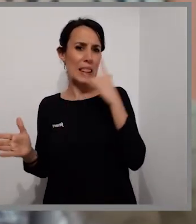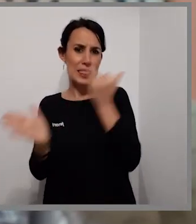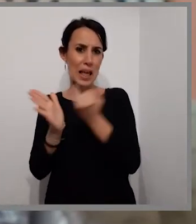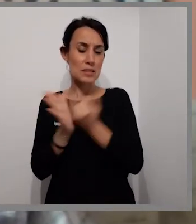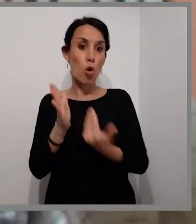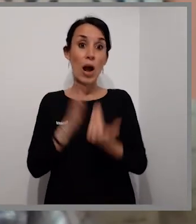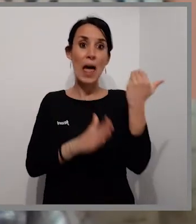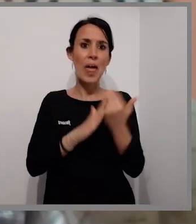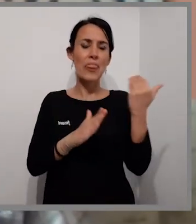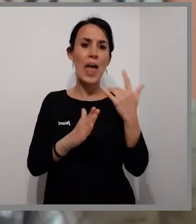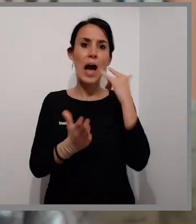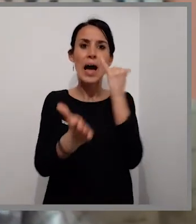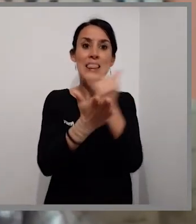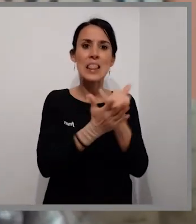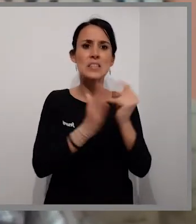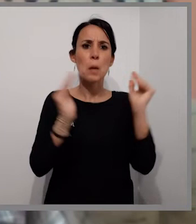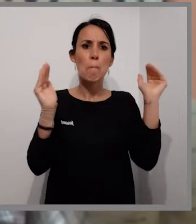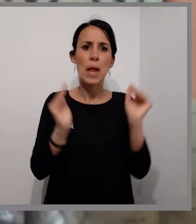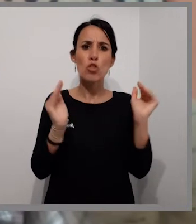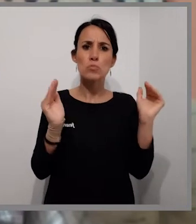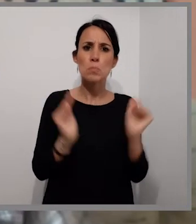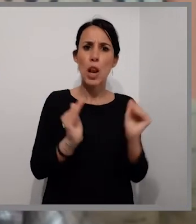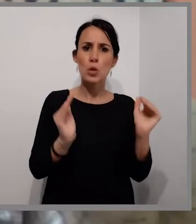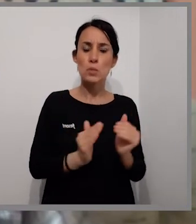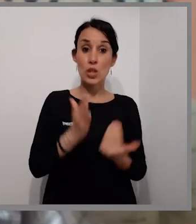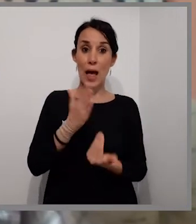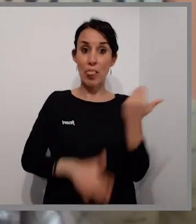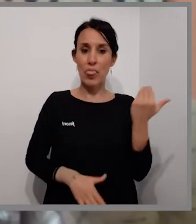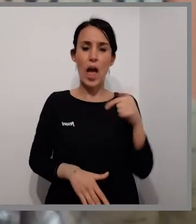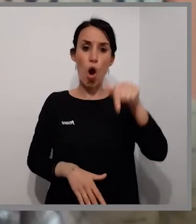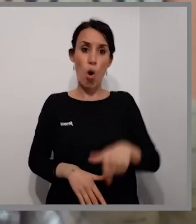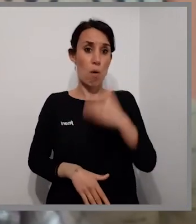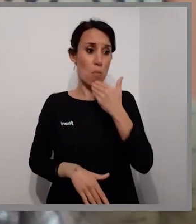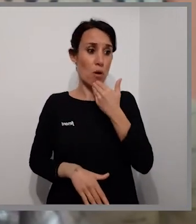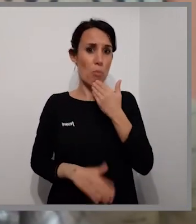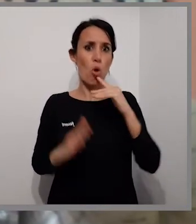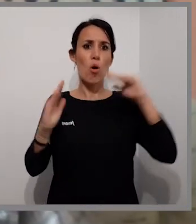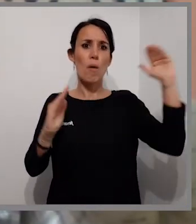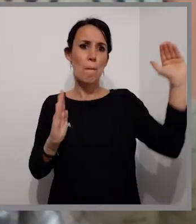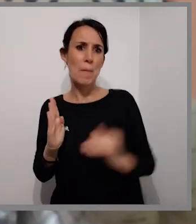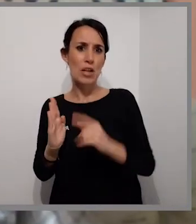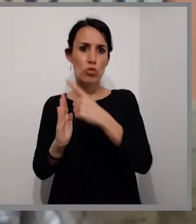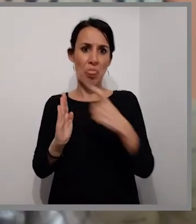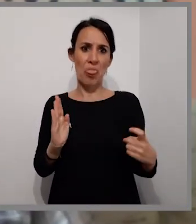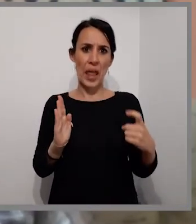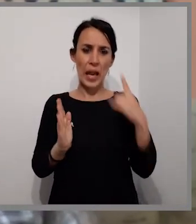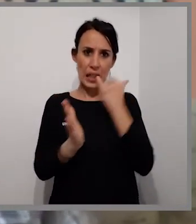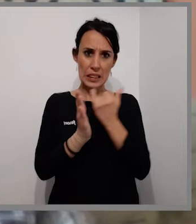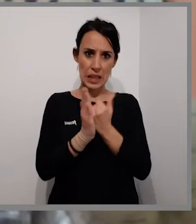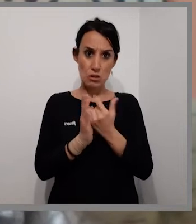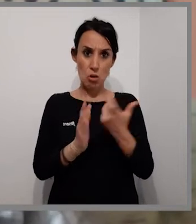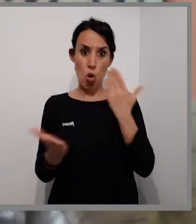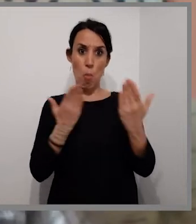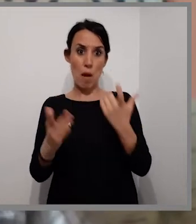28.000 tests, però cada dia estan abaixant encara més la quantitat de número de tests. De fet, avui ha abaixat 100 menys